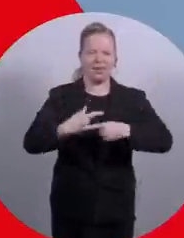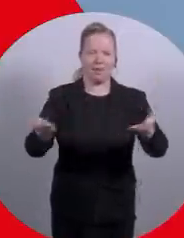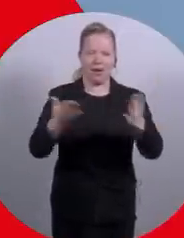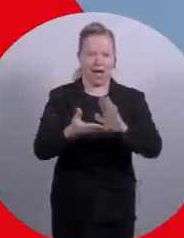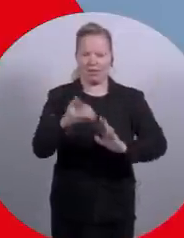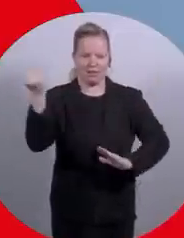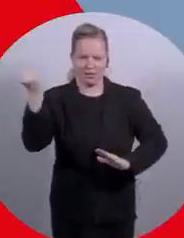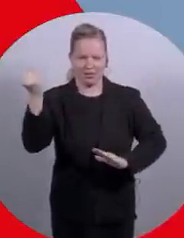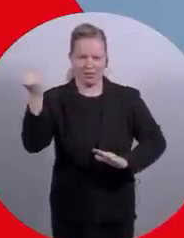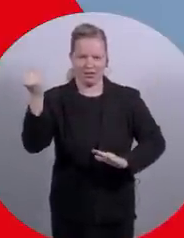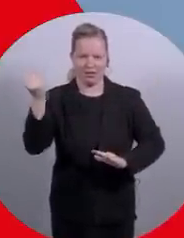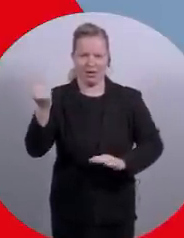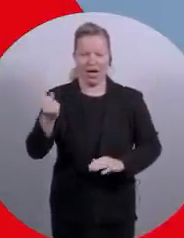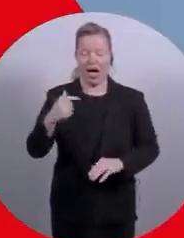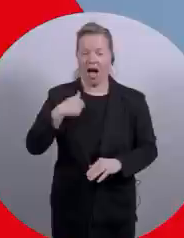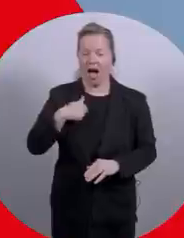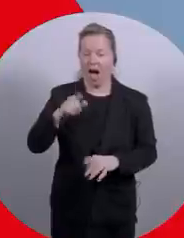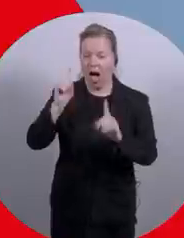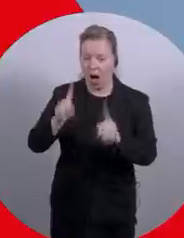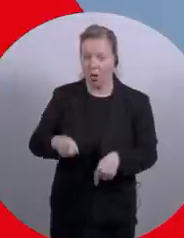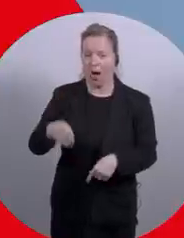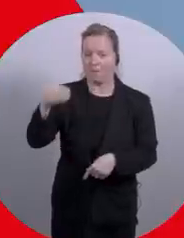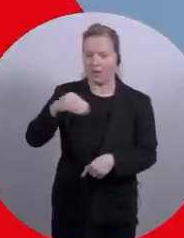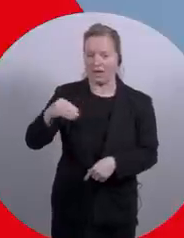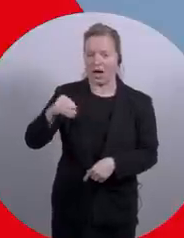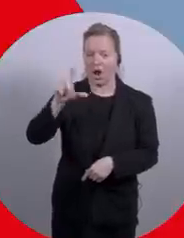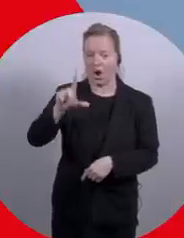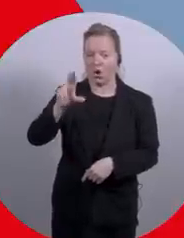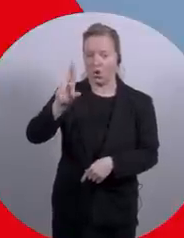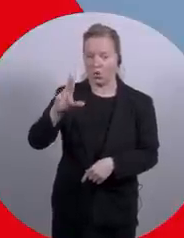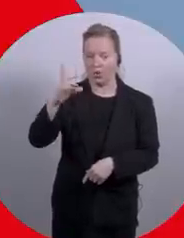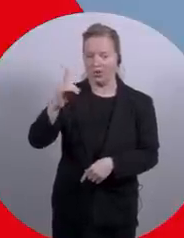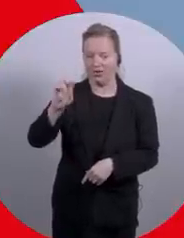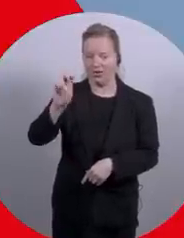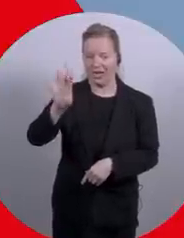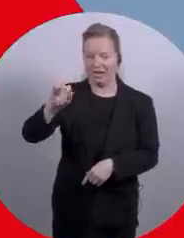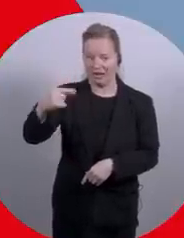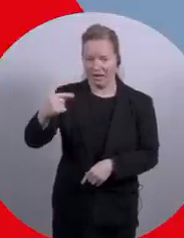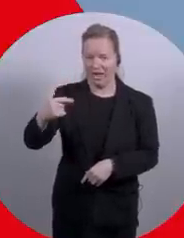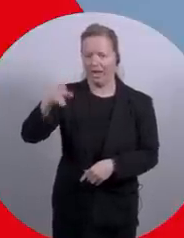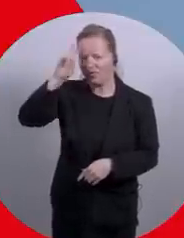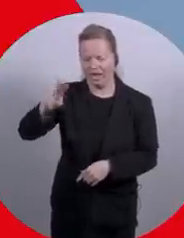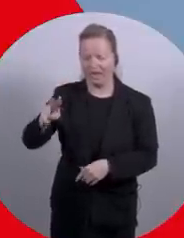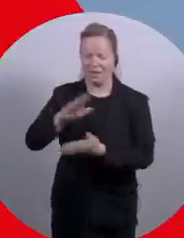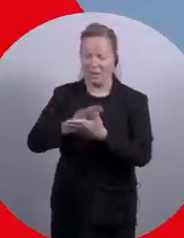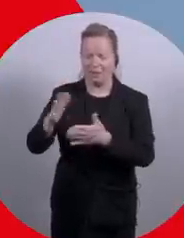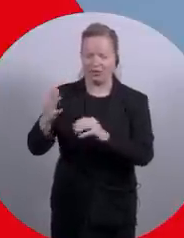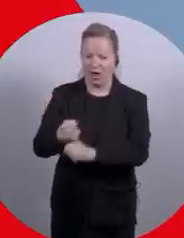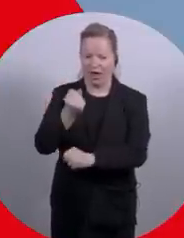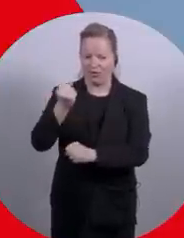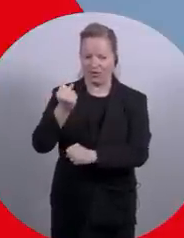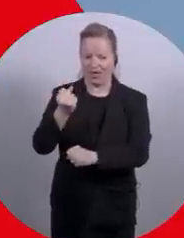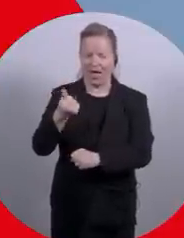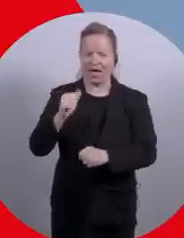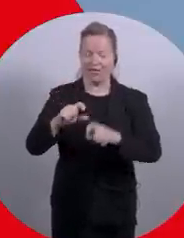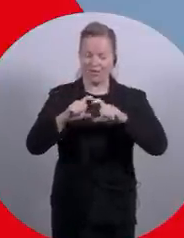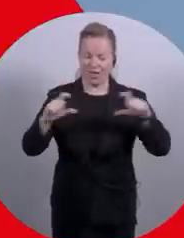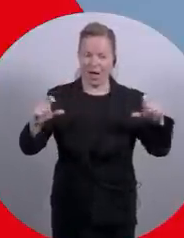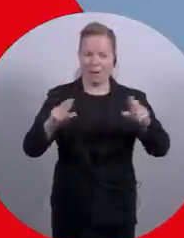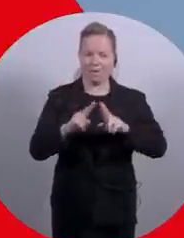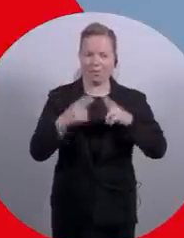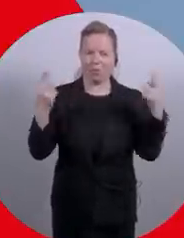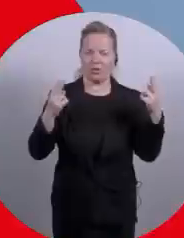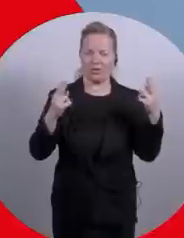wird selbst hier lieber Michael Ludwig in Wien nie gelingen selbst wenn du dich bemühst wir sind nämlich Bundesliga